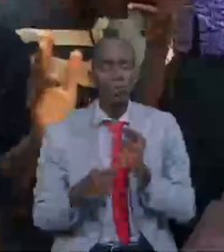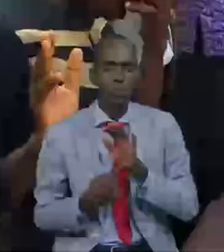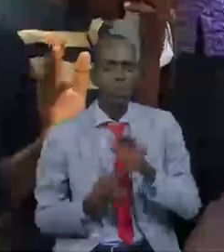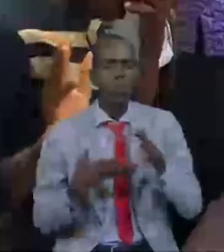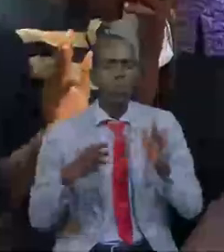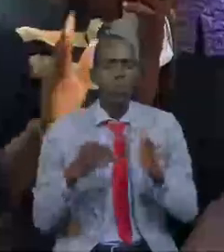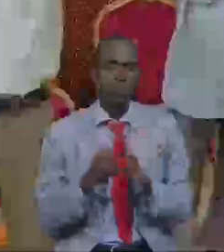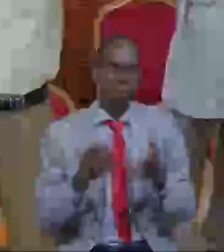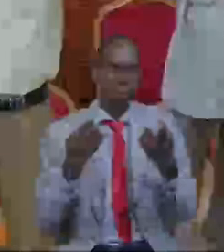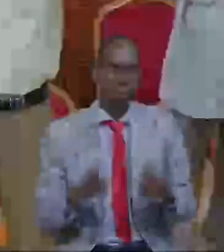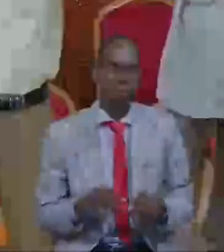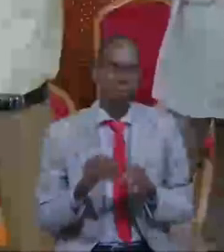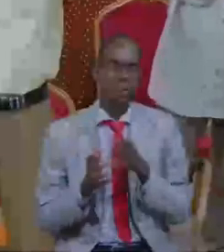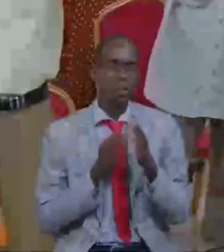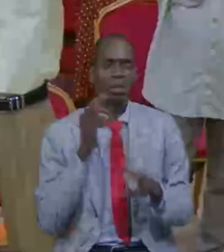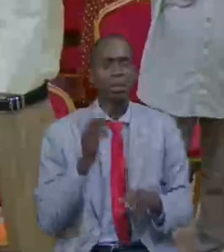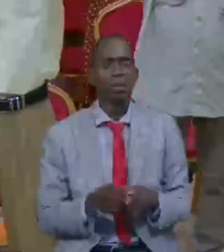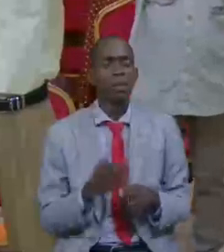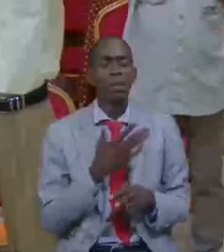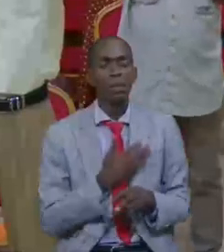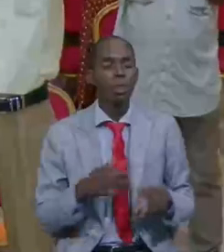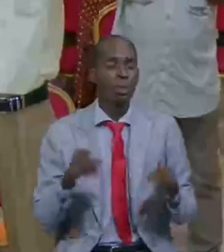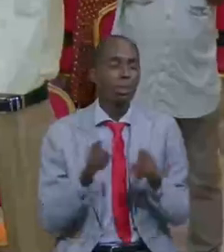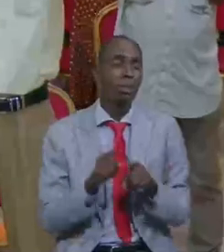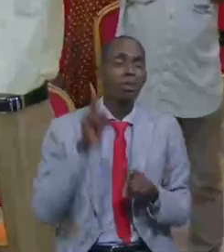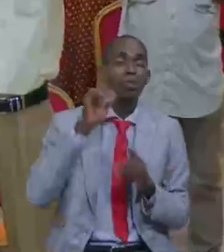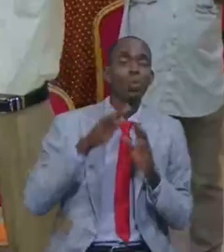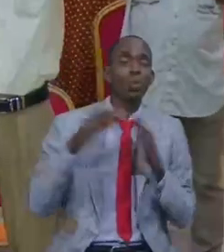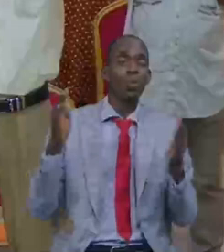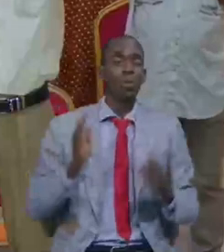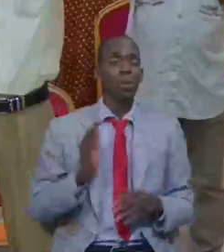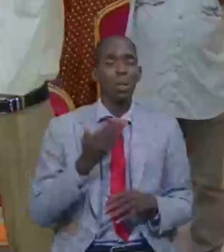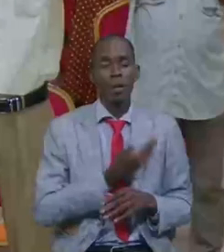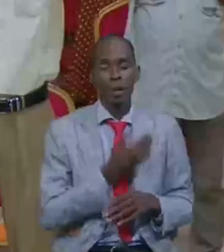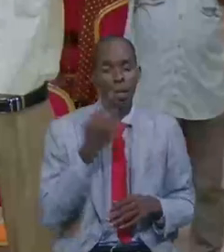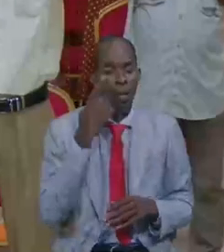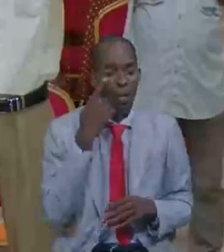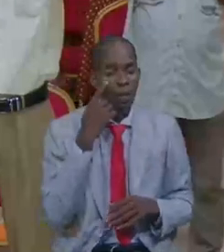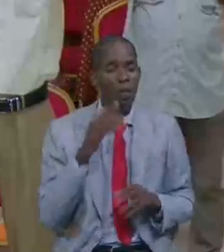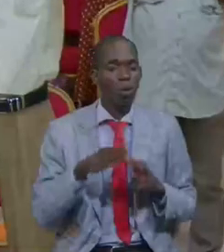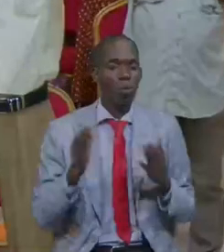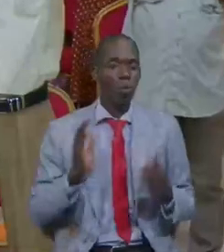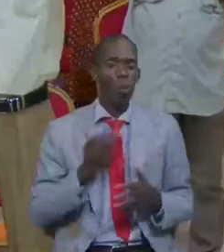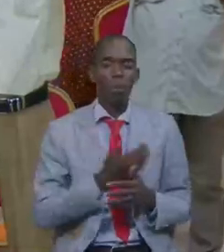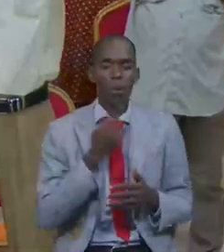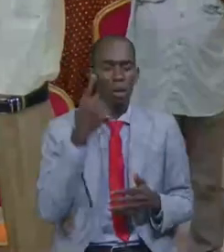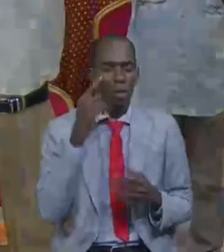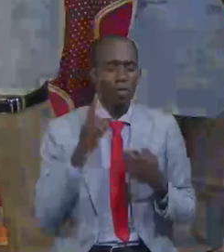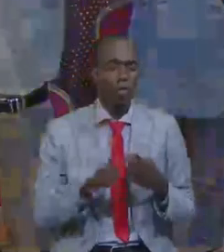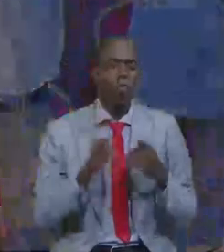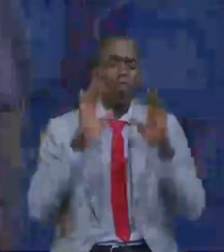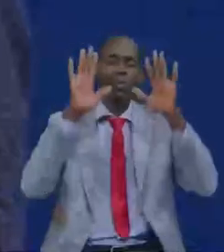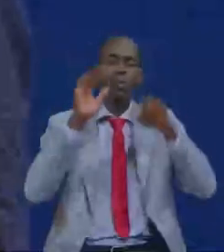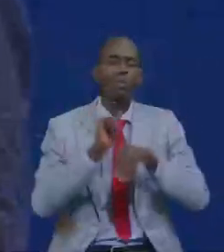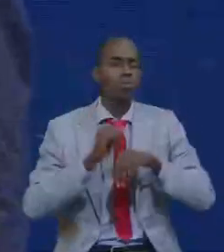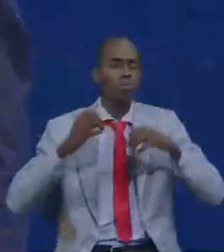s'accomplisse. Et comme nous ouvrons les yeux, que nous ouvrons nos yeux pour nos miracles en grand nombre, au nom